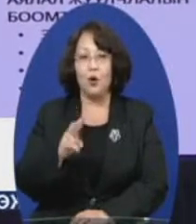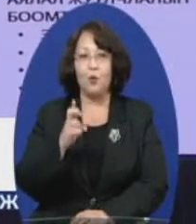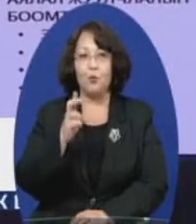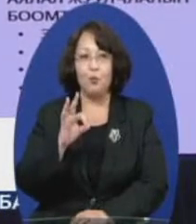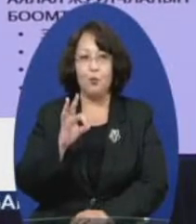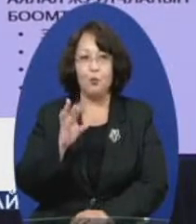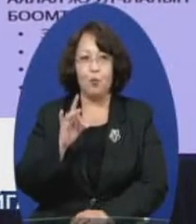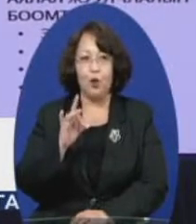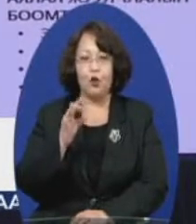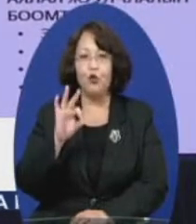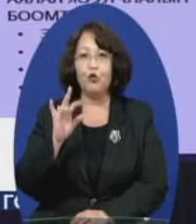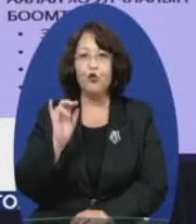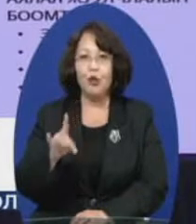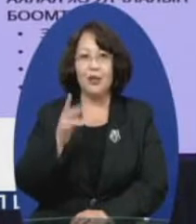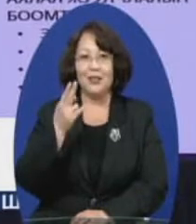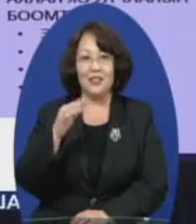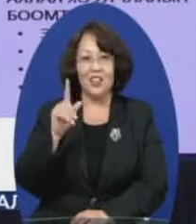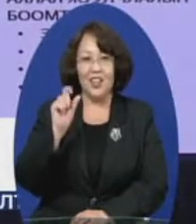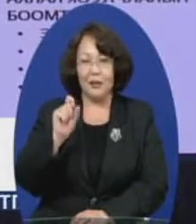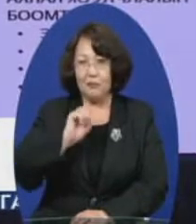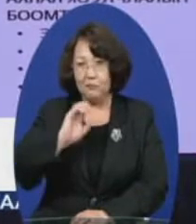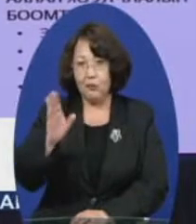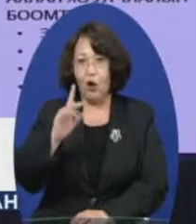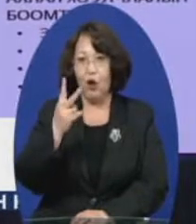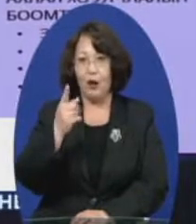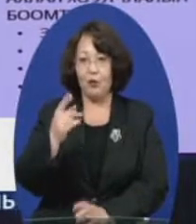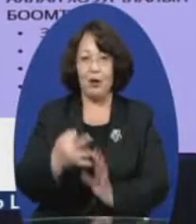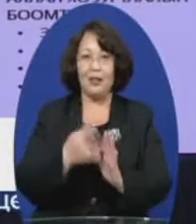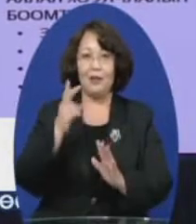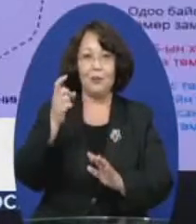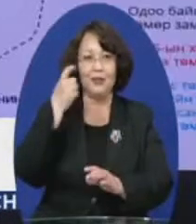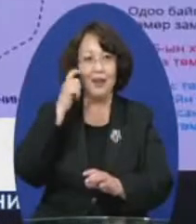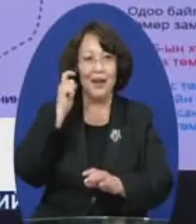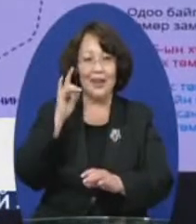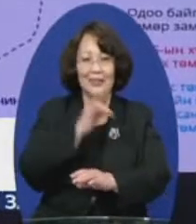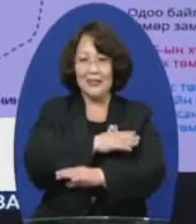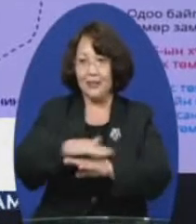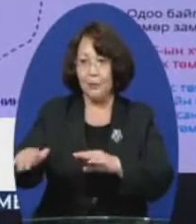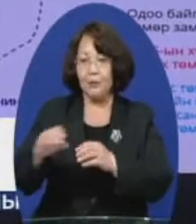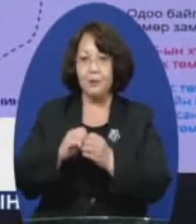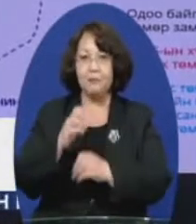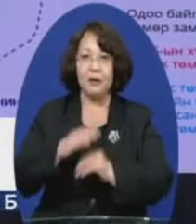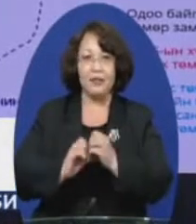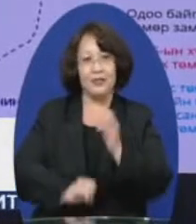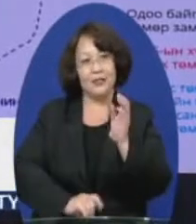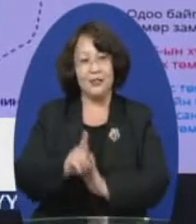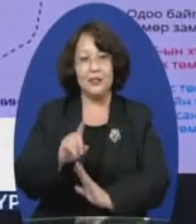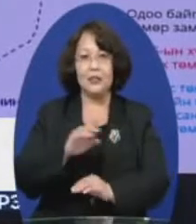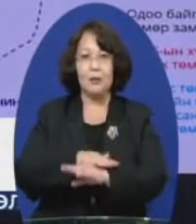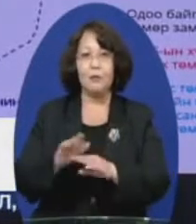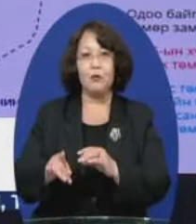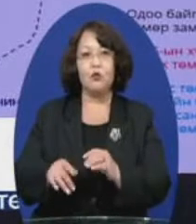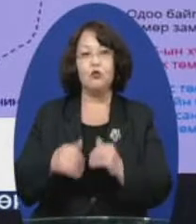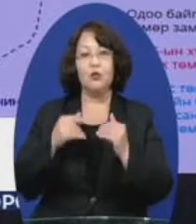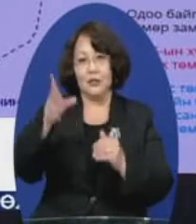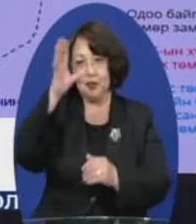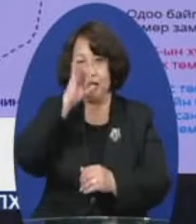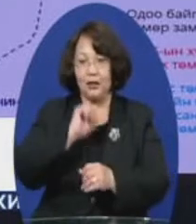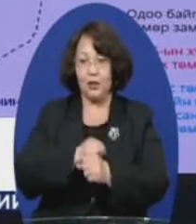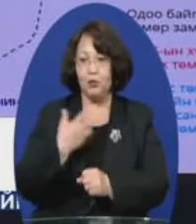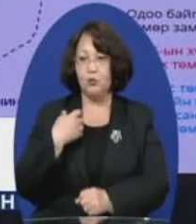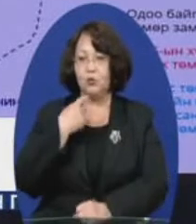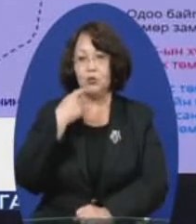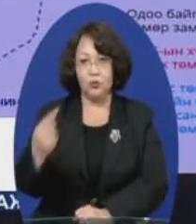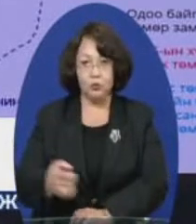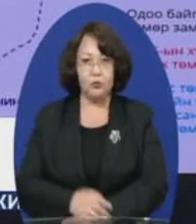Өндөр, 70-60 чиглэлийн 218 км хатуувчлалттай автоцсан барих ажлыг эхлүүлэхийг зам тээврийн хөгжлийн сайд халтарт